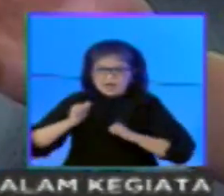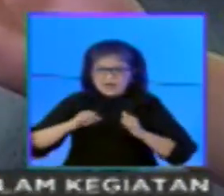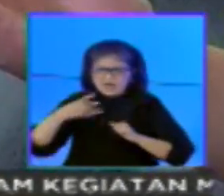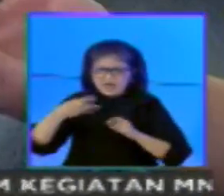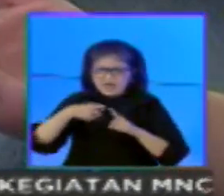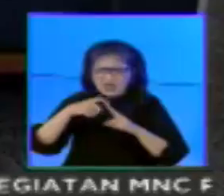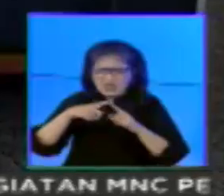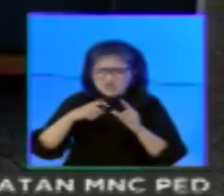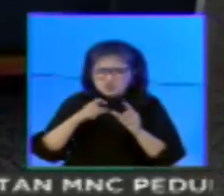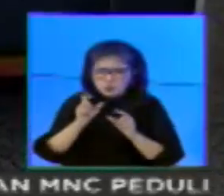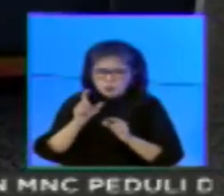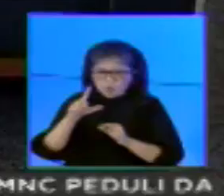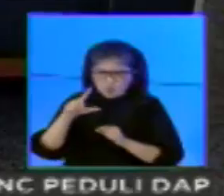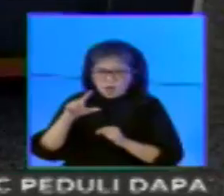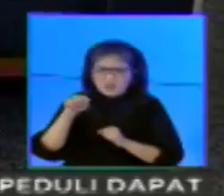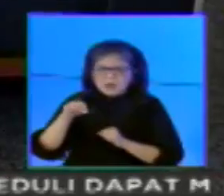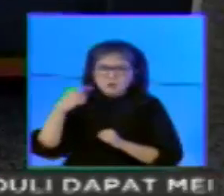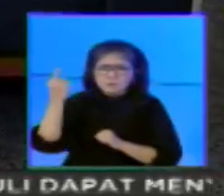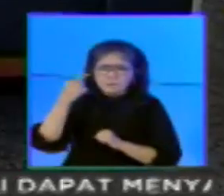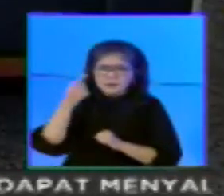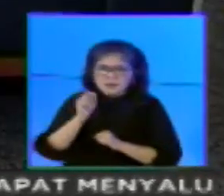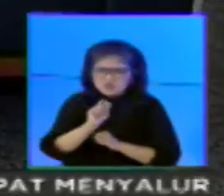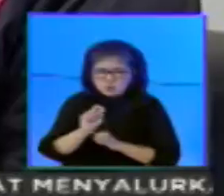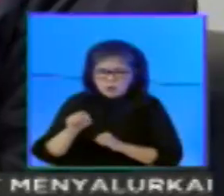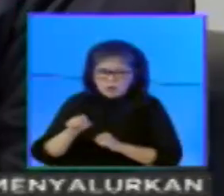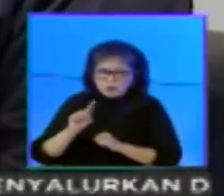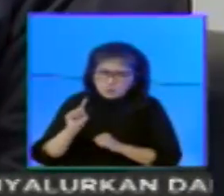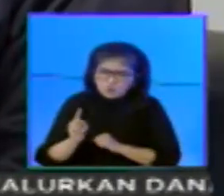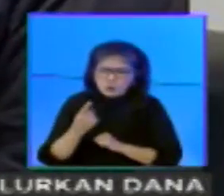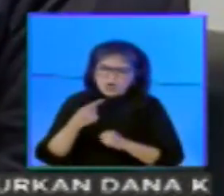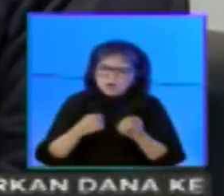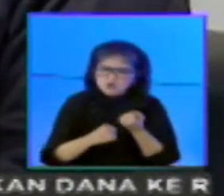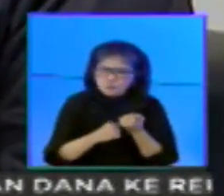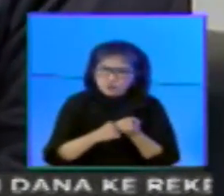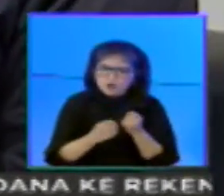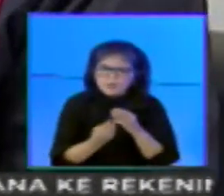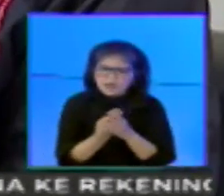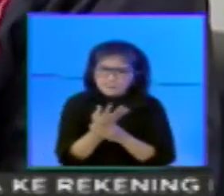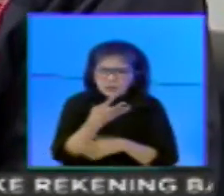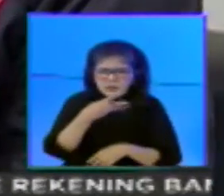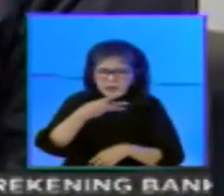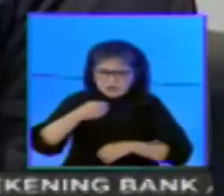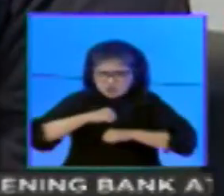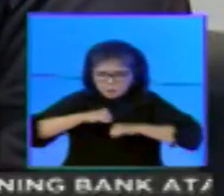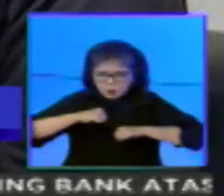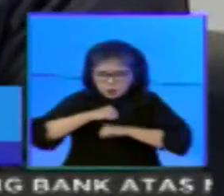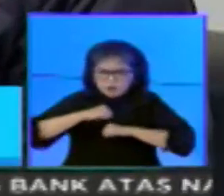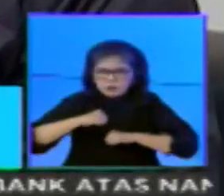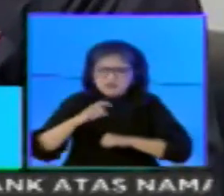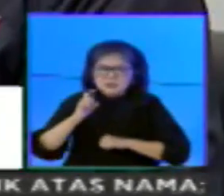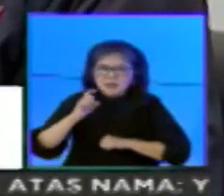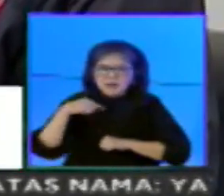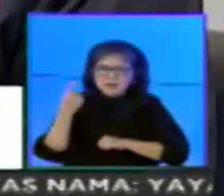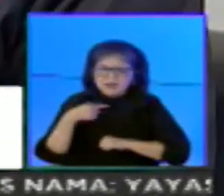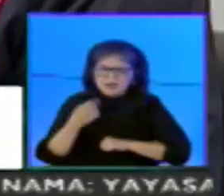cuma sekolah tapi juga pemerintah itu mulai berperan aktif untuk mengembangkan e-sport sebagai salah satu cara kita nih untuk